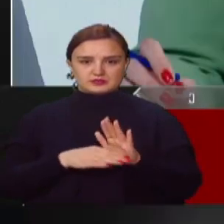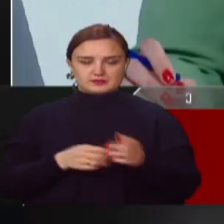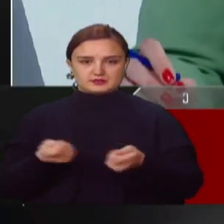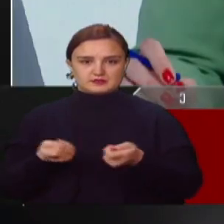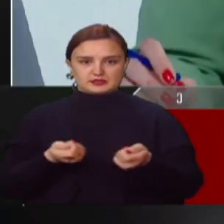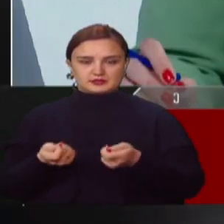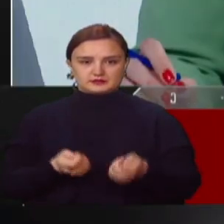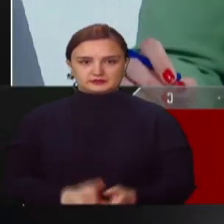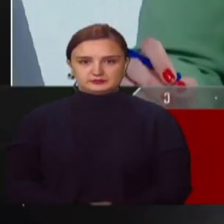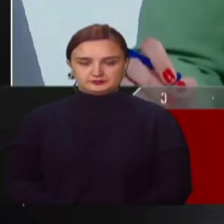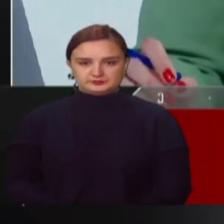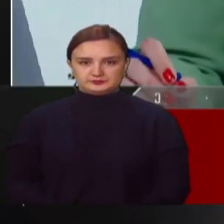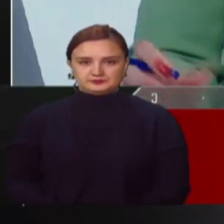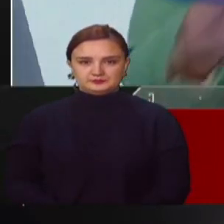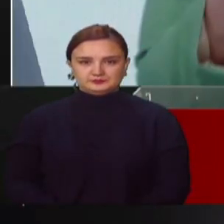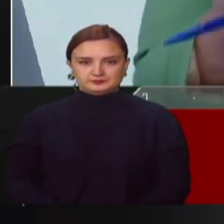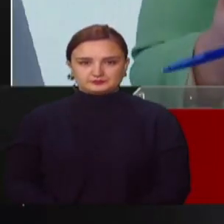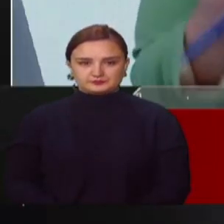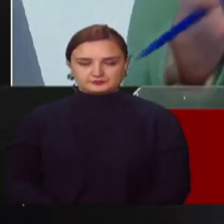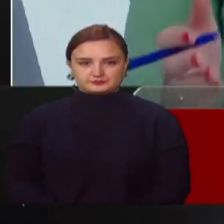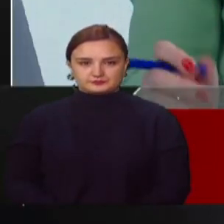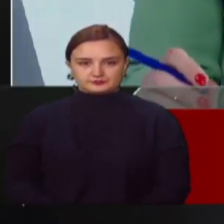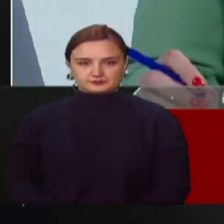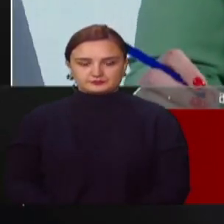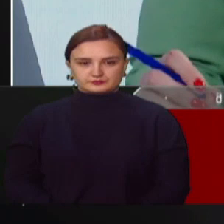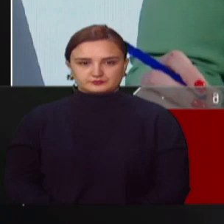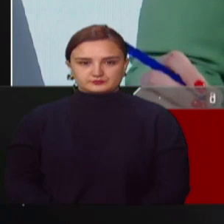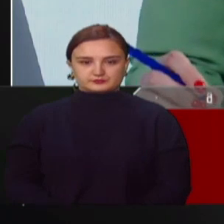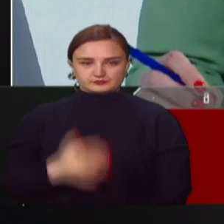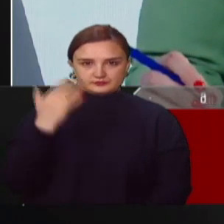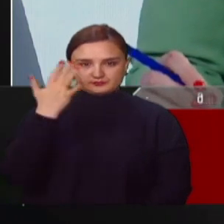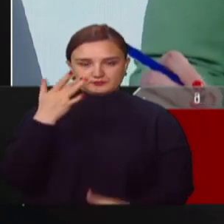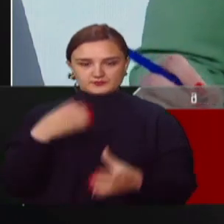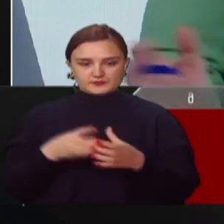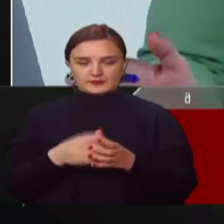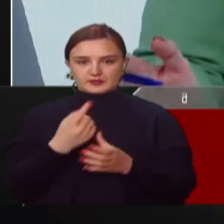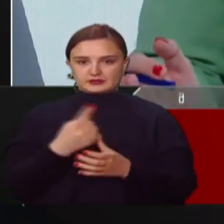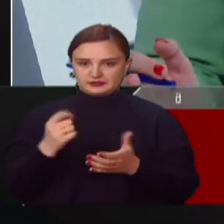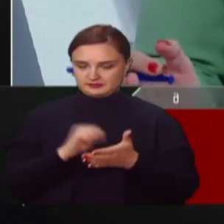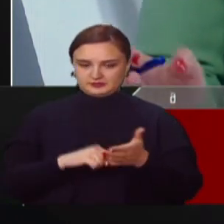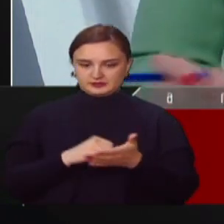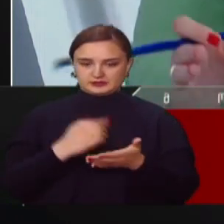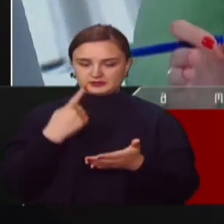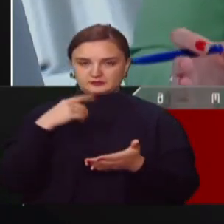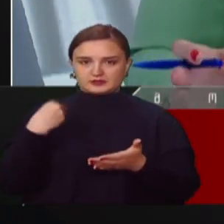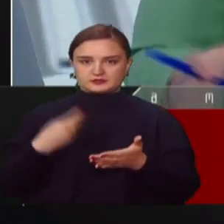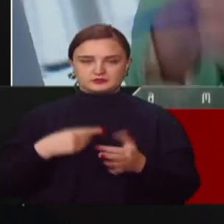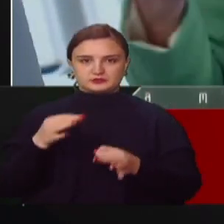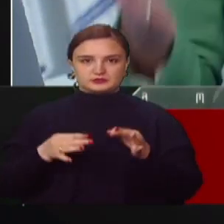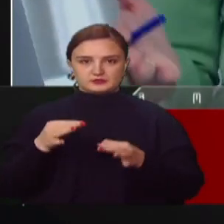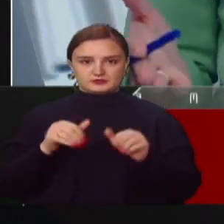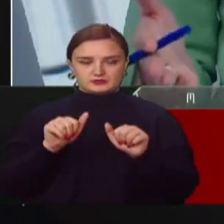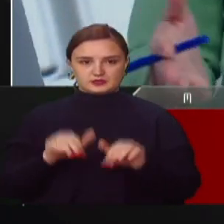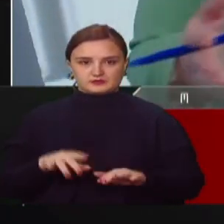გამოვლენილი გუნდის კონფერენციები, რომელიც იყო. მართალი გუნდის ერთ-ერთი არგუმენტი სწორედ არის სტრასბურგის სასამართლოს გადაწყვეტილებები. ისინი ამბობენ, რომ